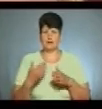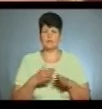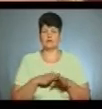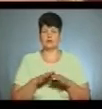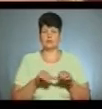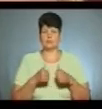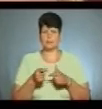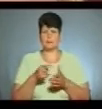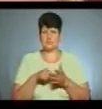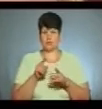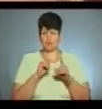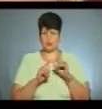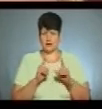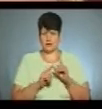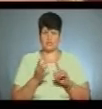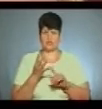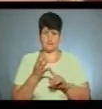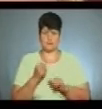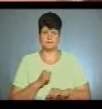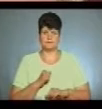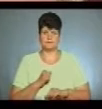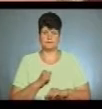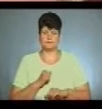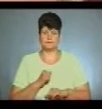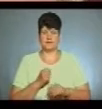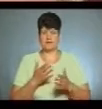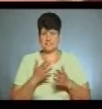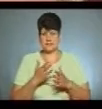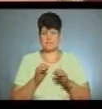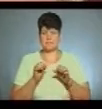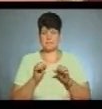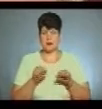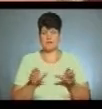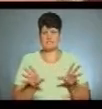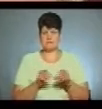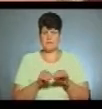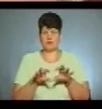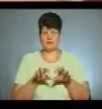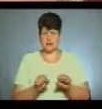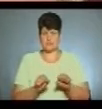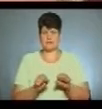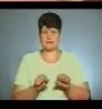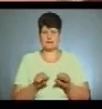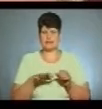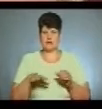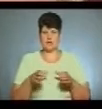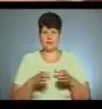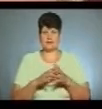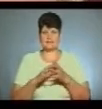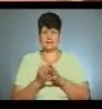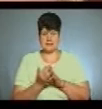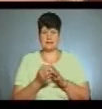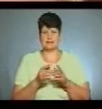комітетом Тернопільської міської ради. Четверте. Визнати право спільної власності територіальних громад сіл, селищ,